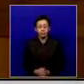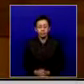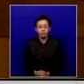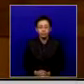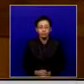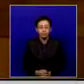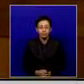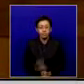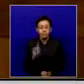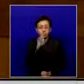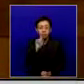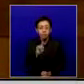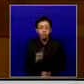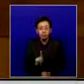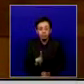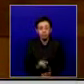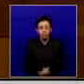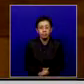เราหลังจากนั้น